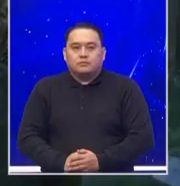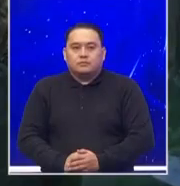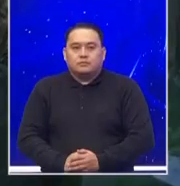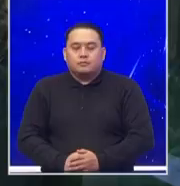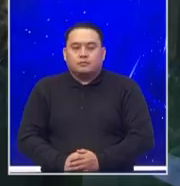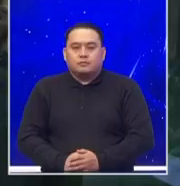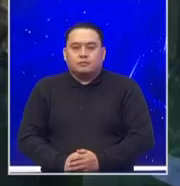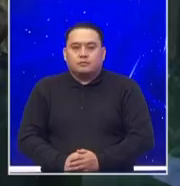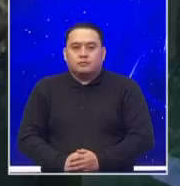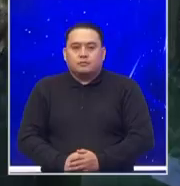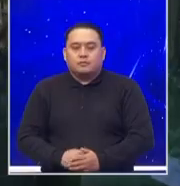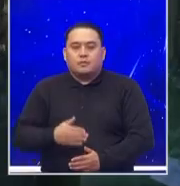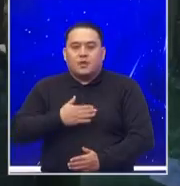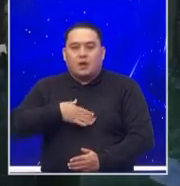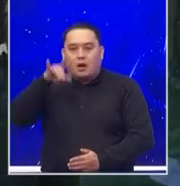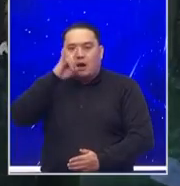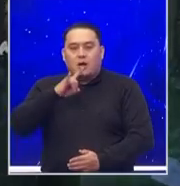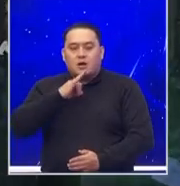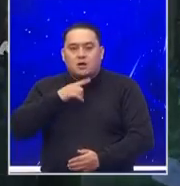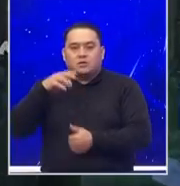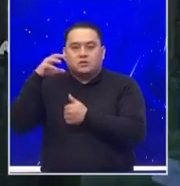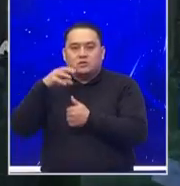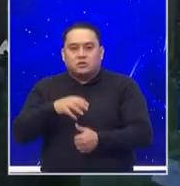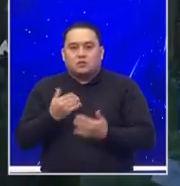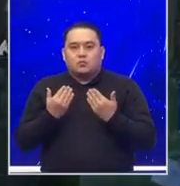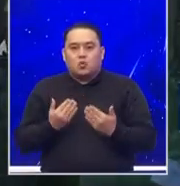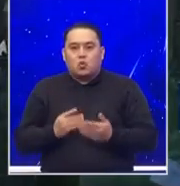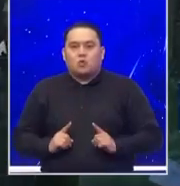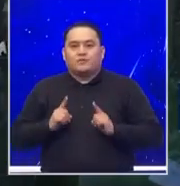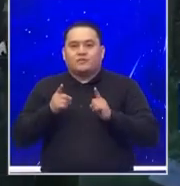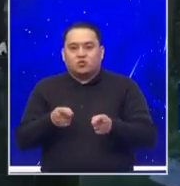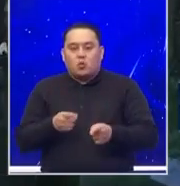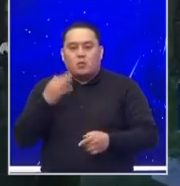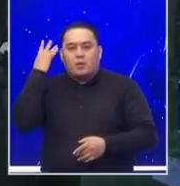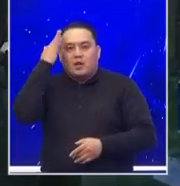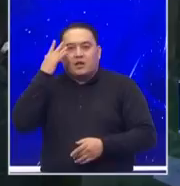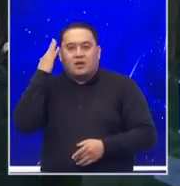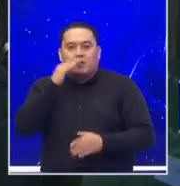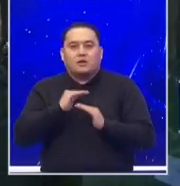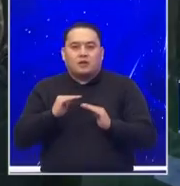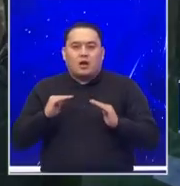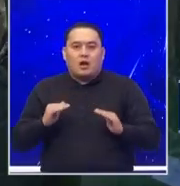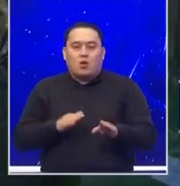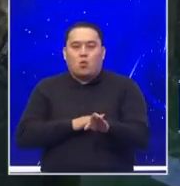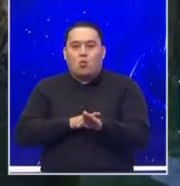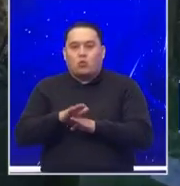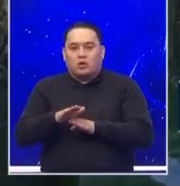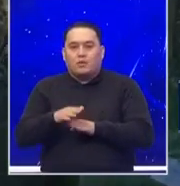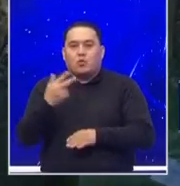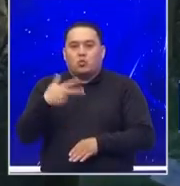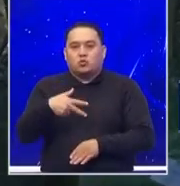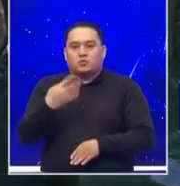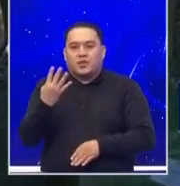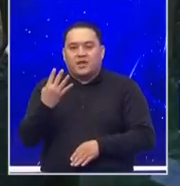детства мечтал попасть. Қазақстанның әуе қорғаныс күші сарбаздарының қатарына ілігуді бала кезден армандадым. Енді арманым орындалып,